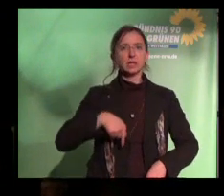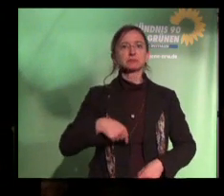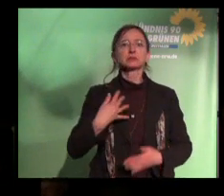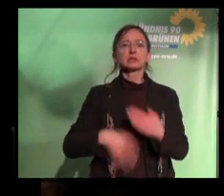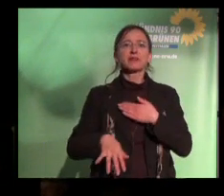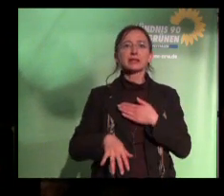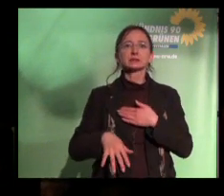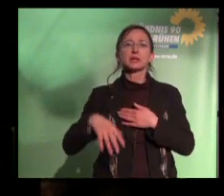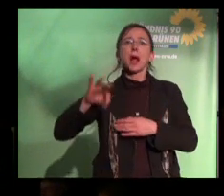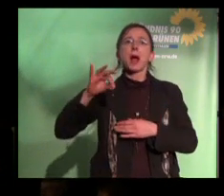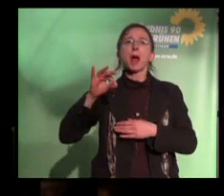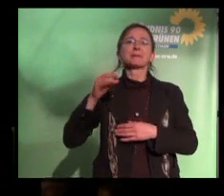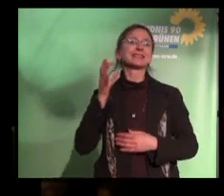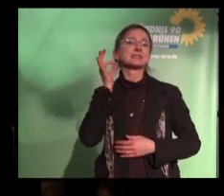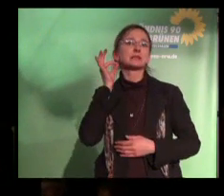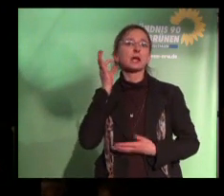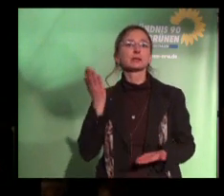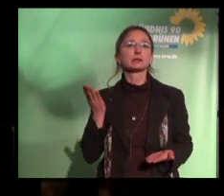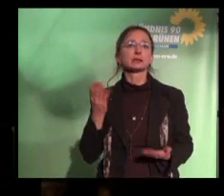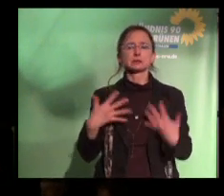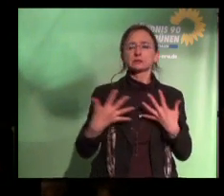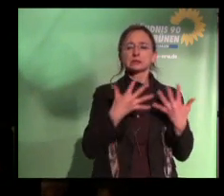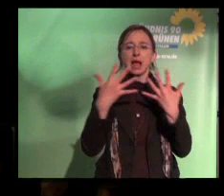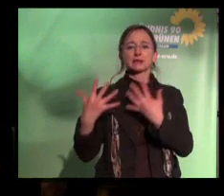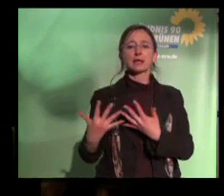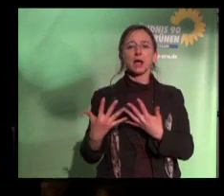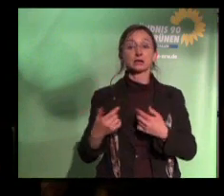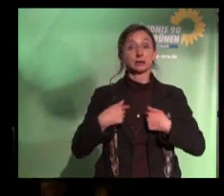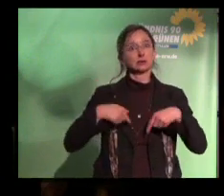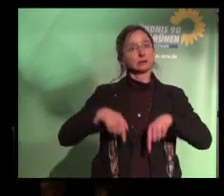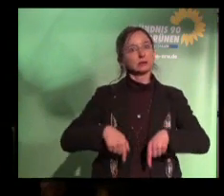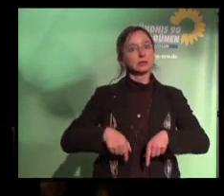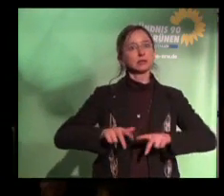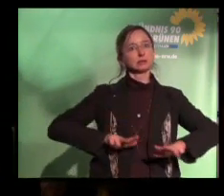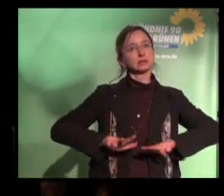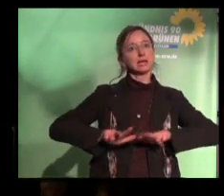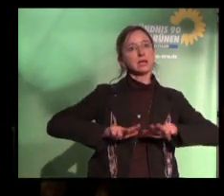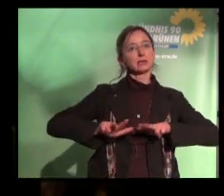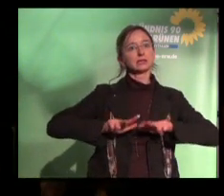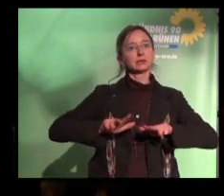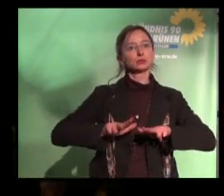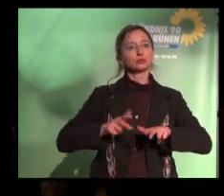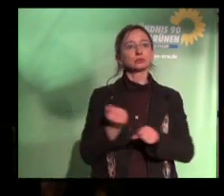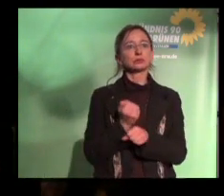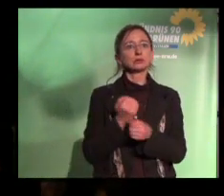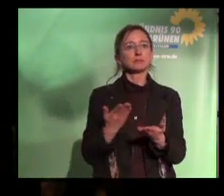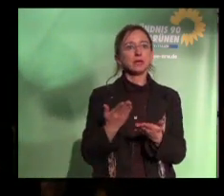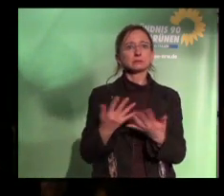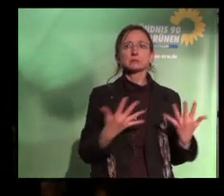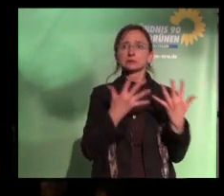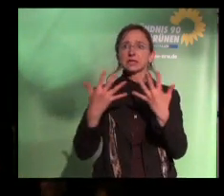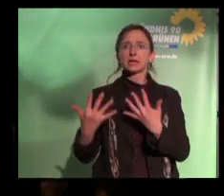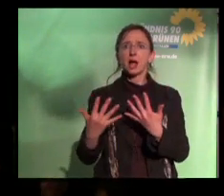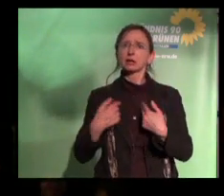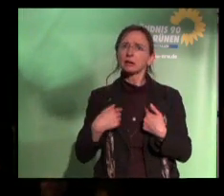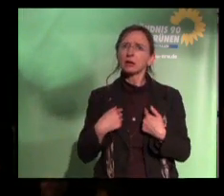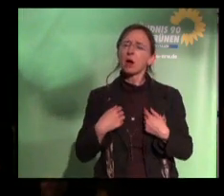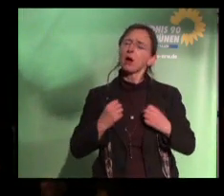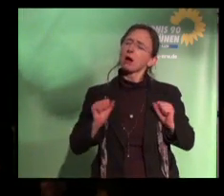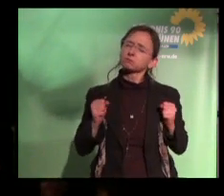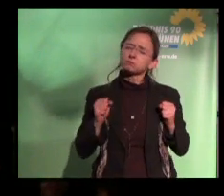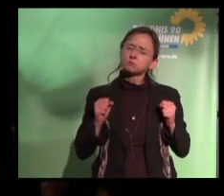und wir haben als Grüne hier die ersten 10 Jahre hier regiert. Und was haben wir uns angestrengt und